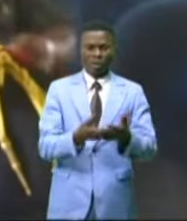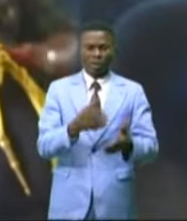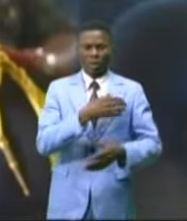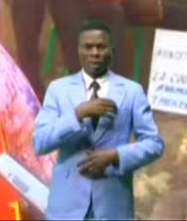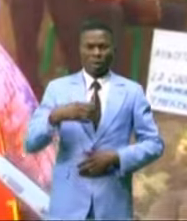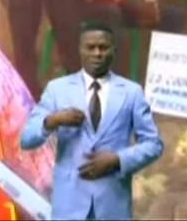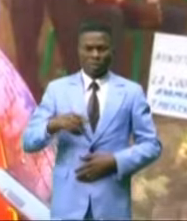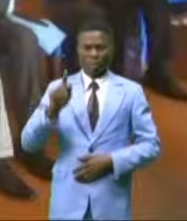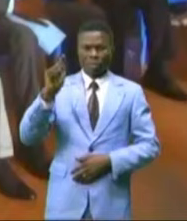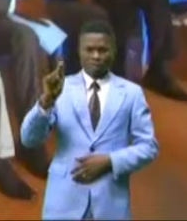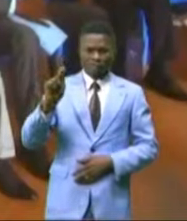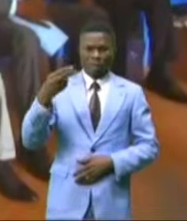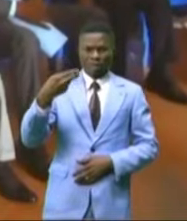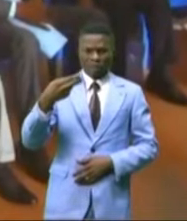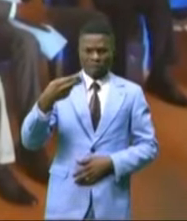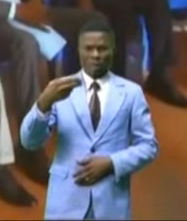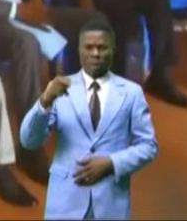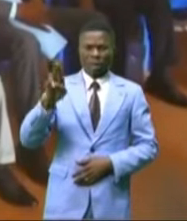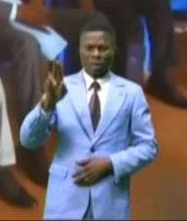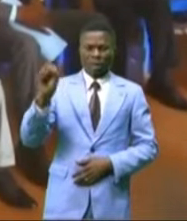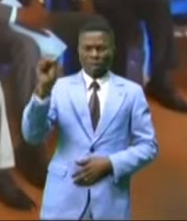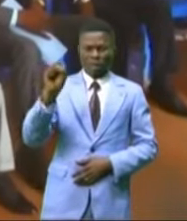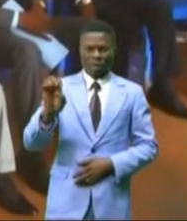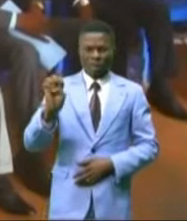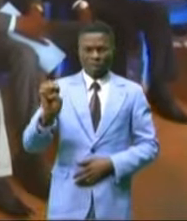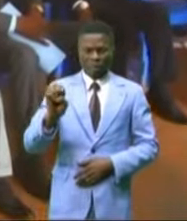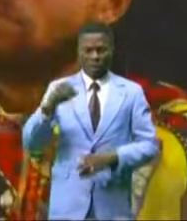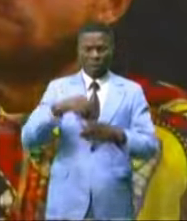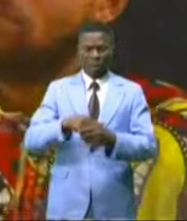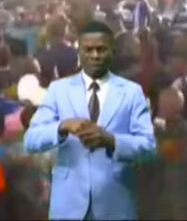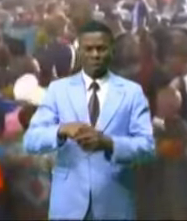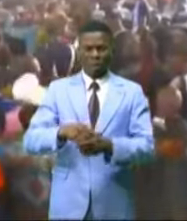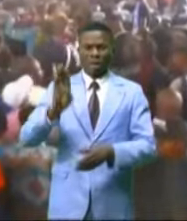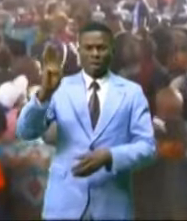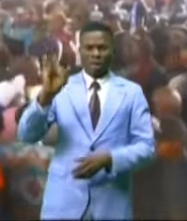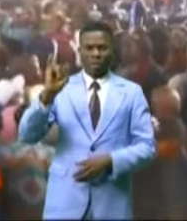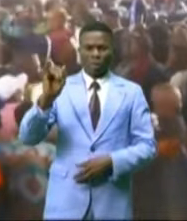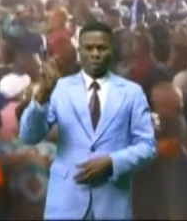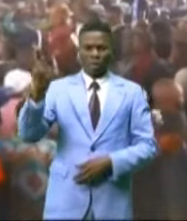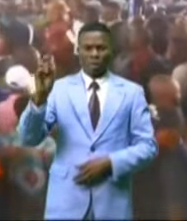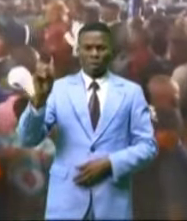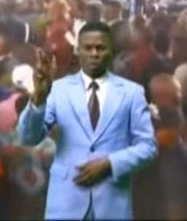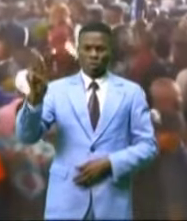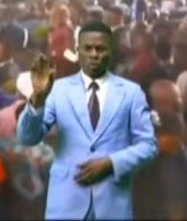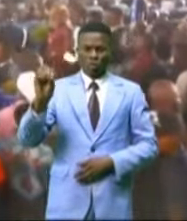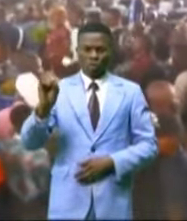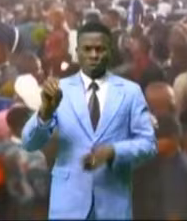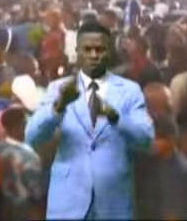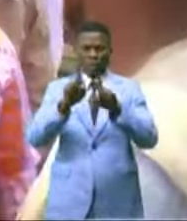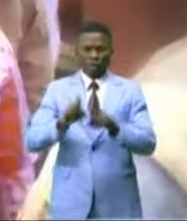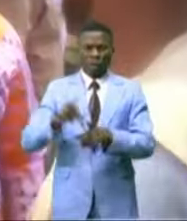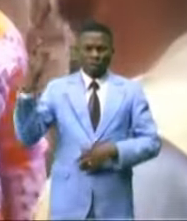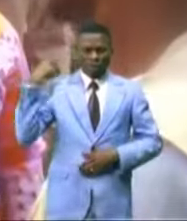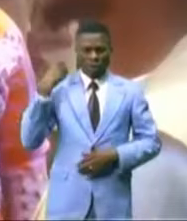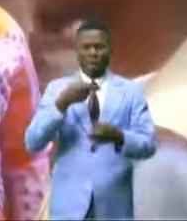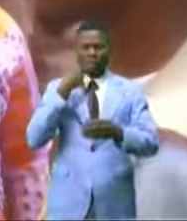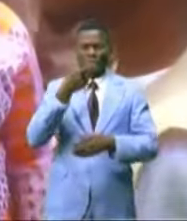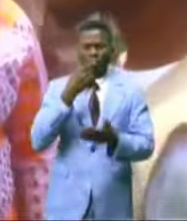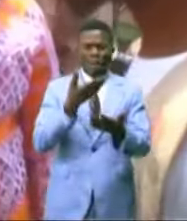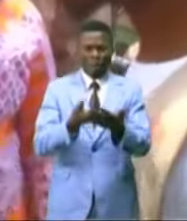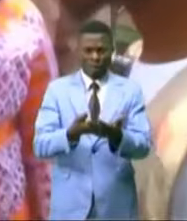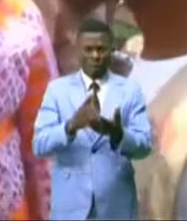Thérèse Pomi de la circonscription électorale de bicoro ainsi que l'honorable bib Noa s'exprime notre